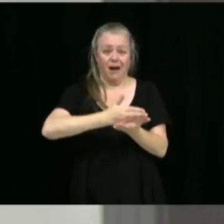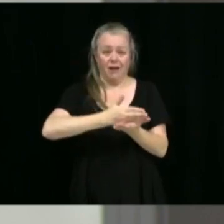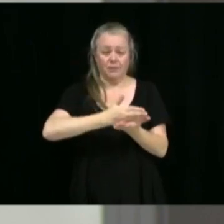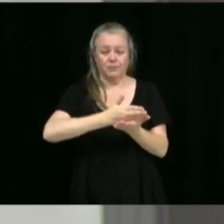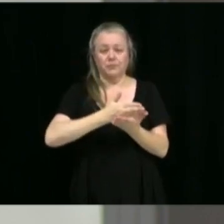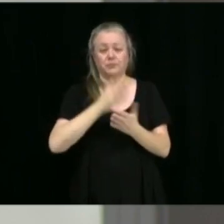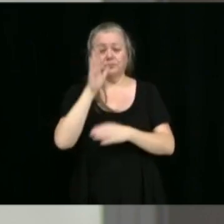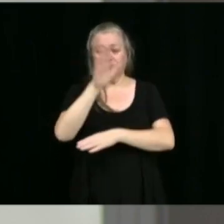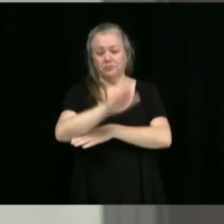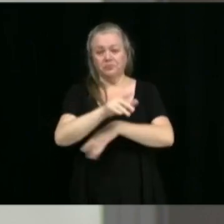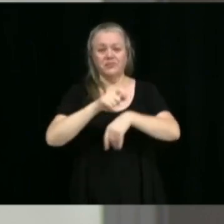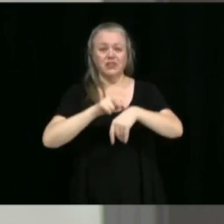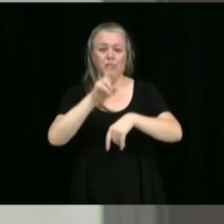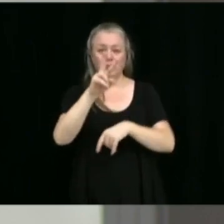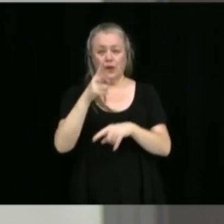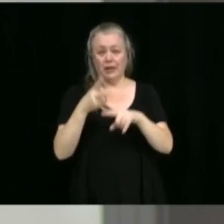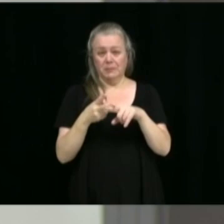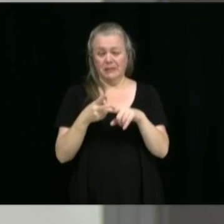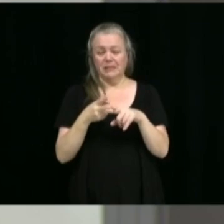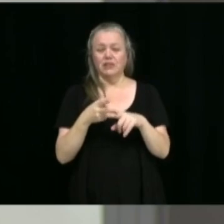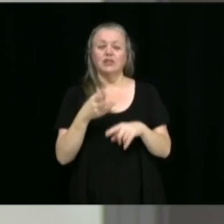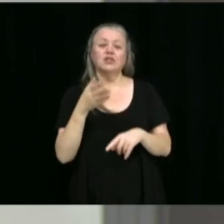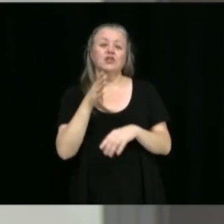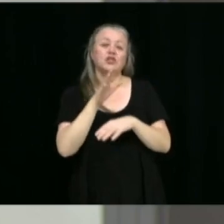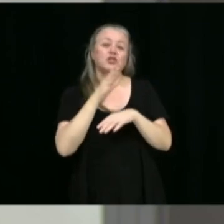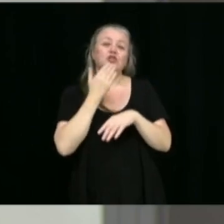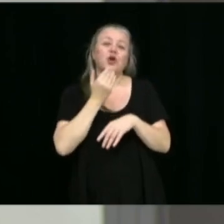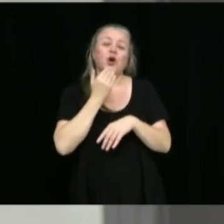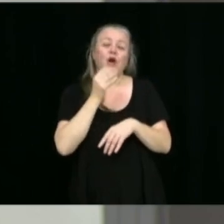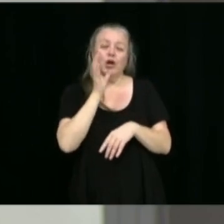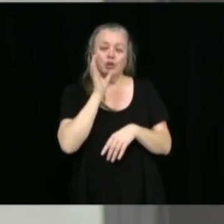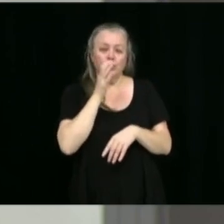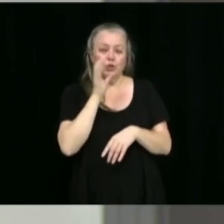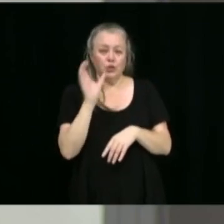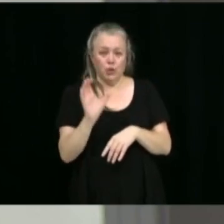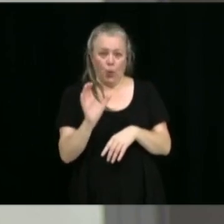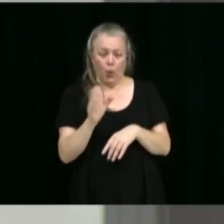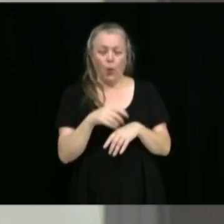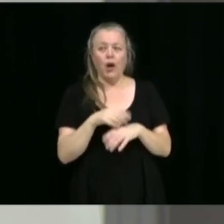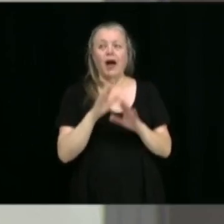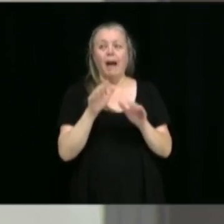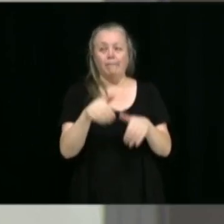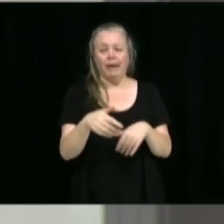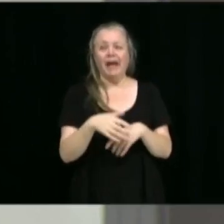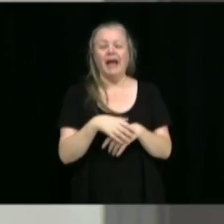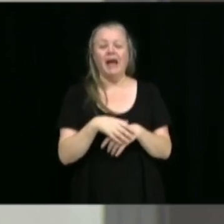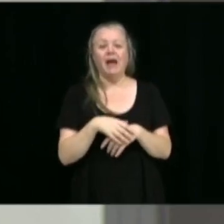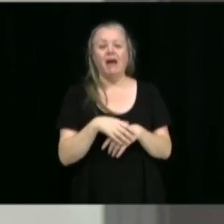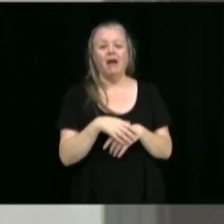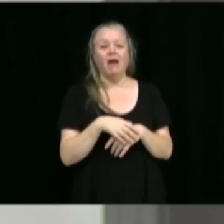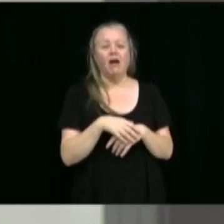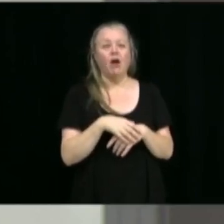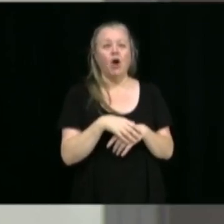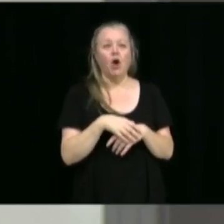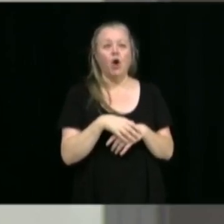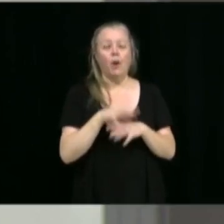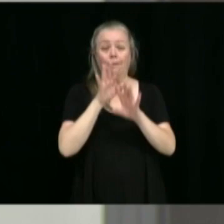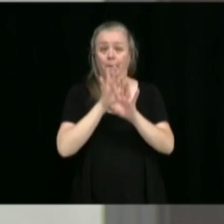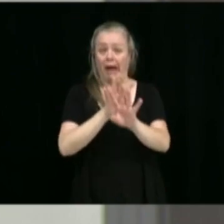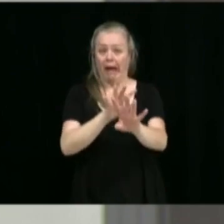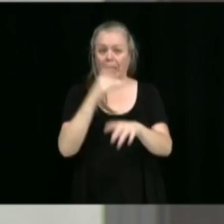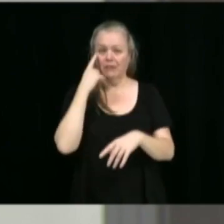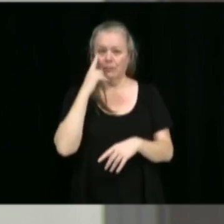en après-midi. Il y a de l'animation et ce sera suivi par notre traditionnelle parade de Noël.